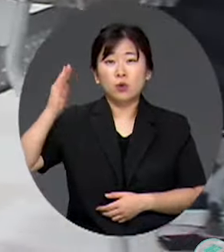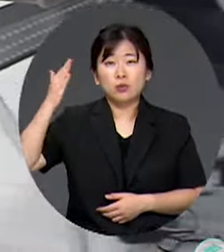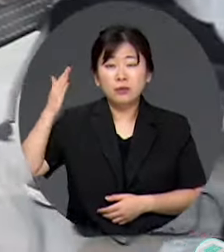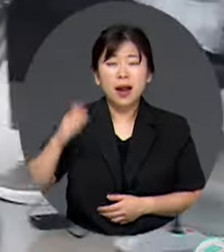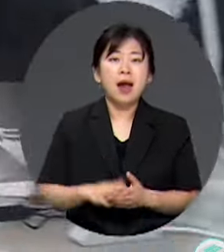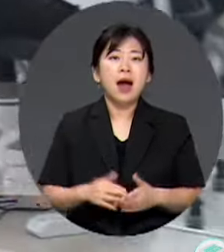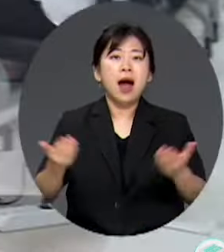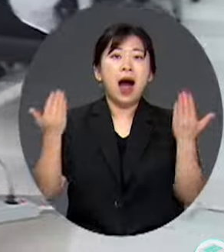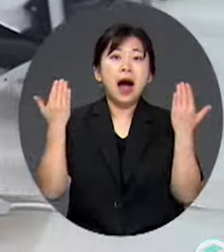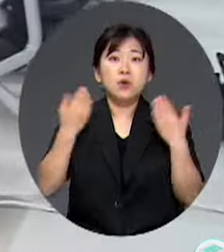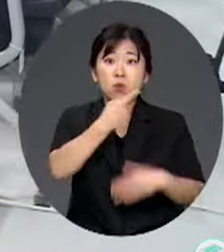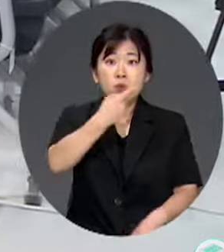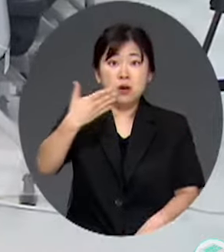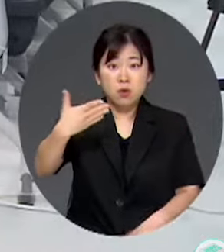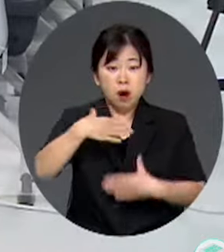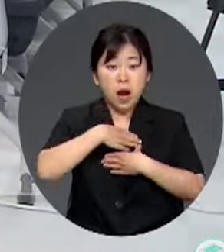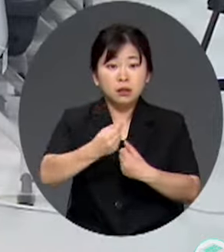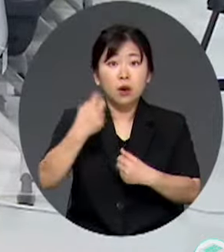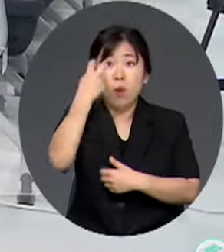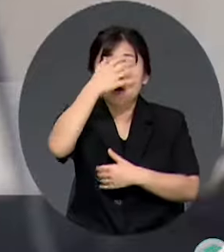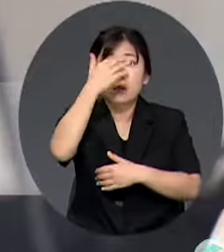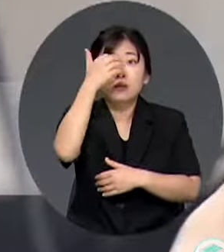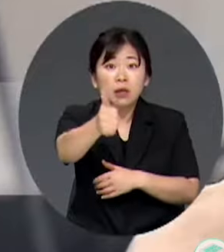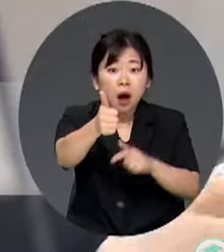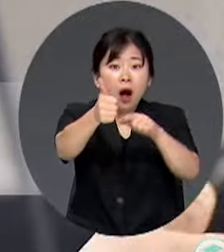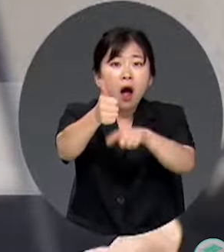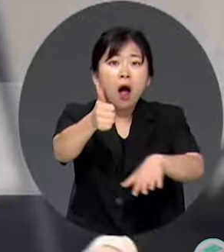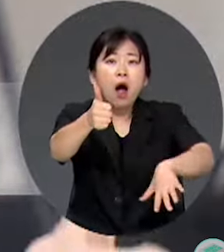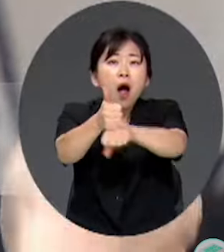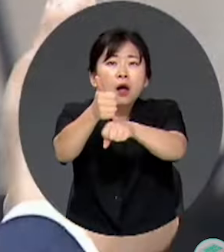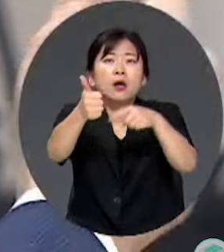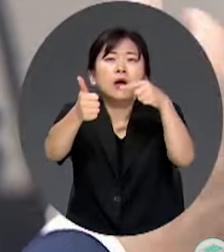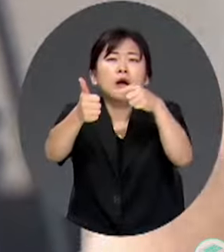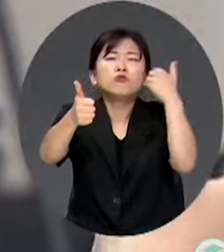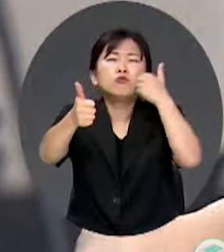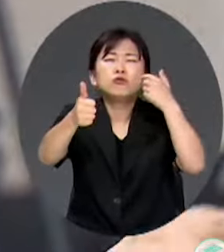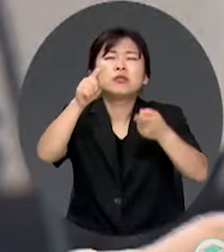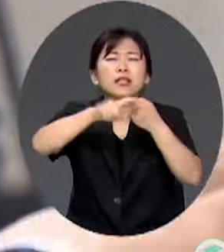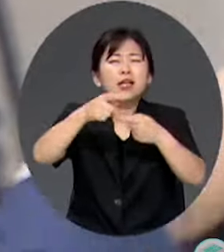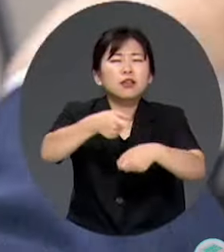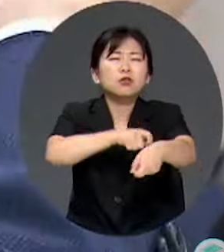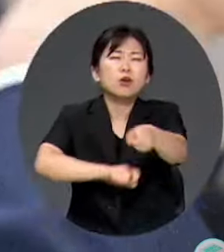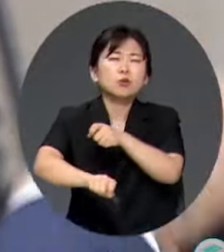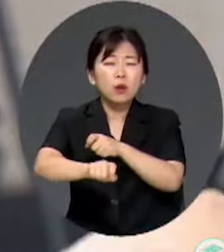학교 소방안전관리자 선임 문제에 대해선 더 적극적으로 챙기겠다고 답했습니다.